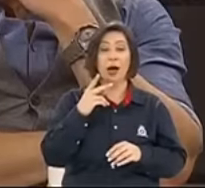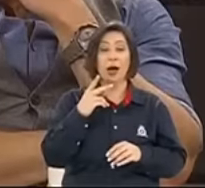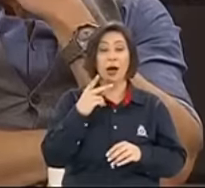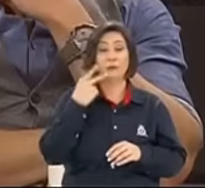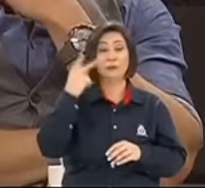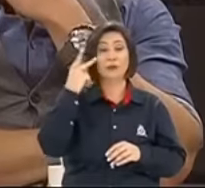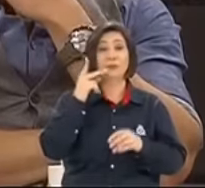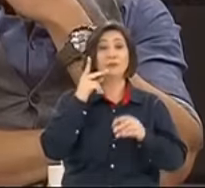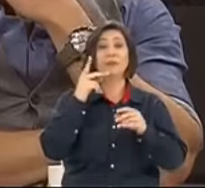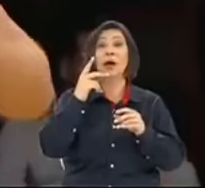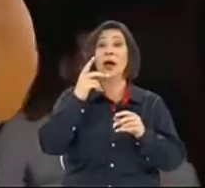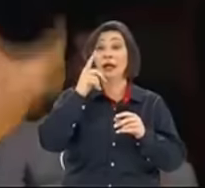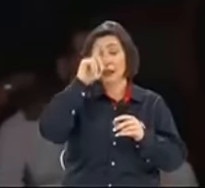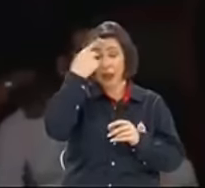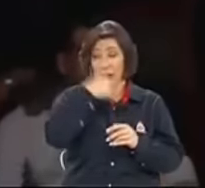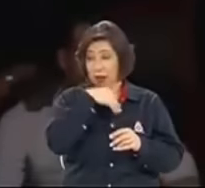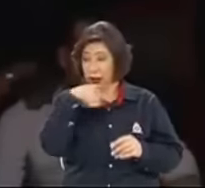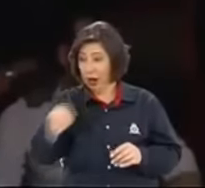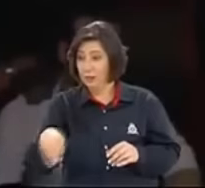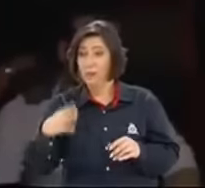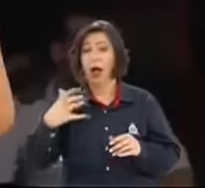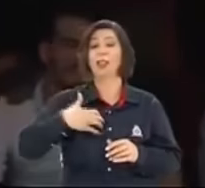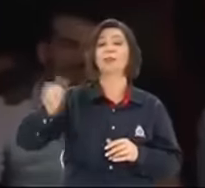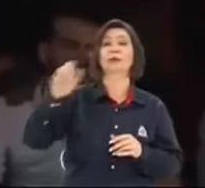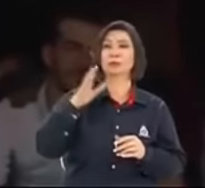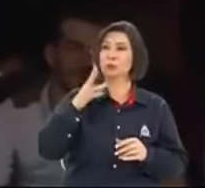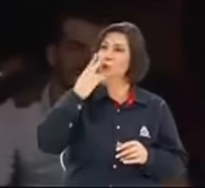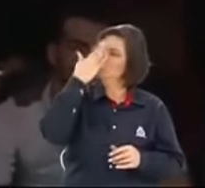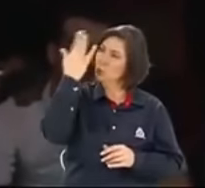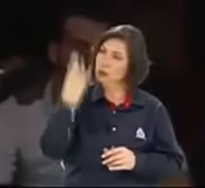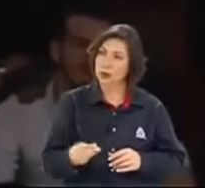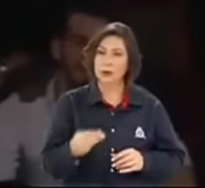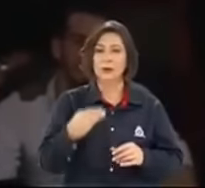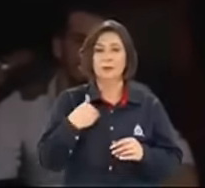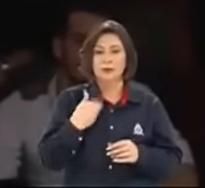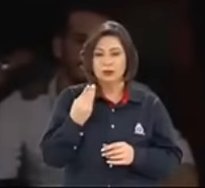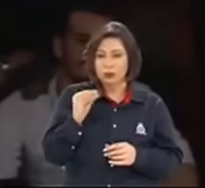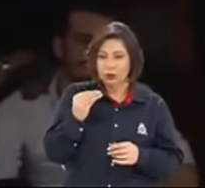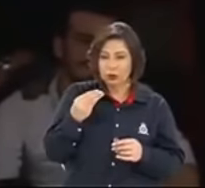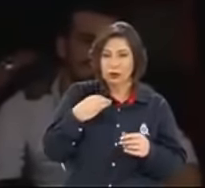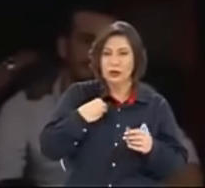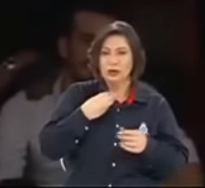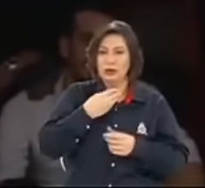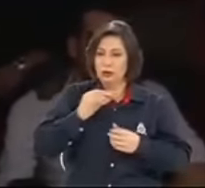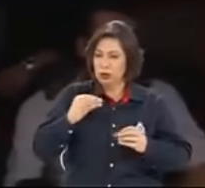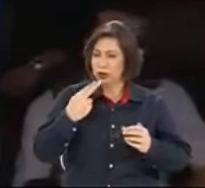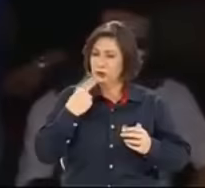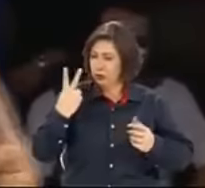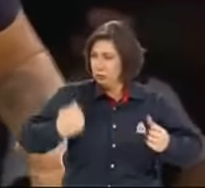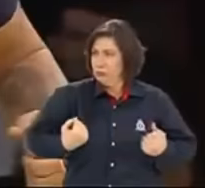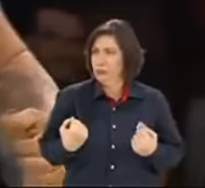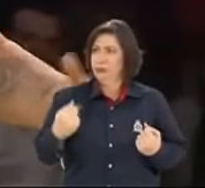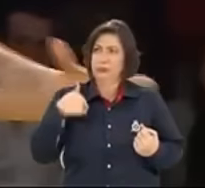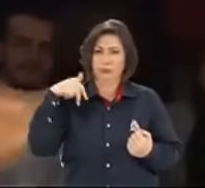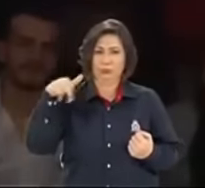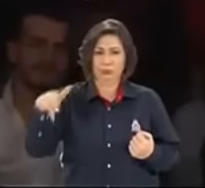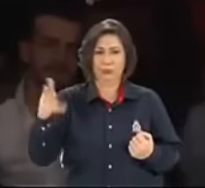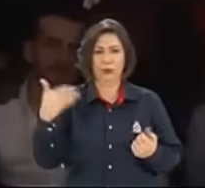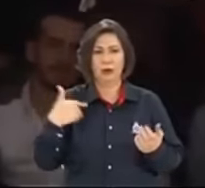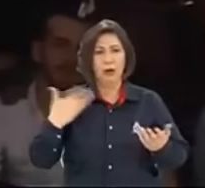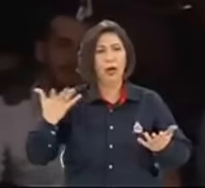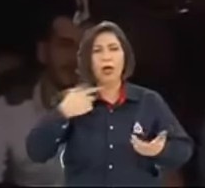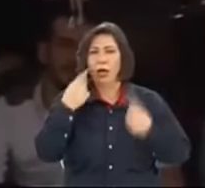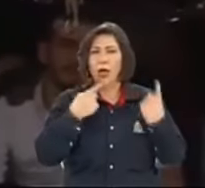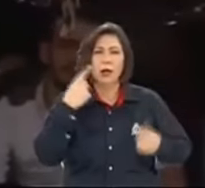önce damsız gelmedik diye almadın, kıllık yaptın. Çağlayan çocuğuz biz ya dedim. Şimdi tamam. İki tane hatunla geldik falan